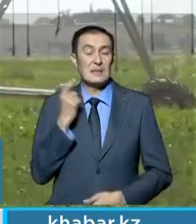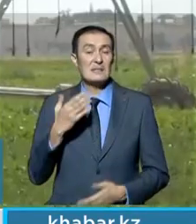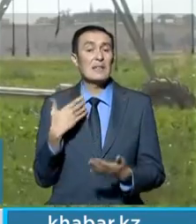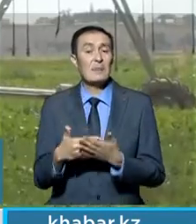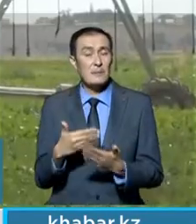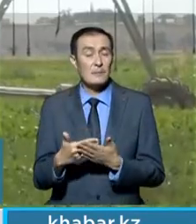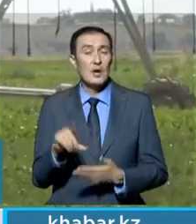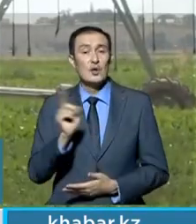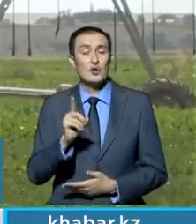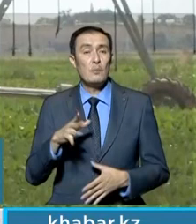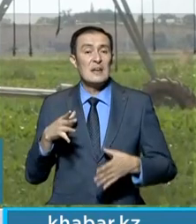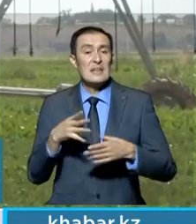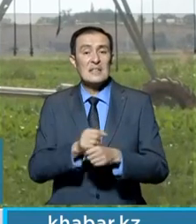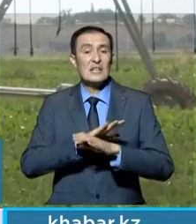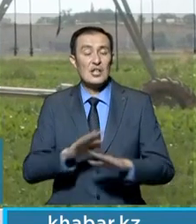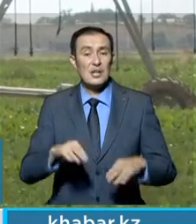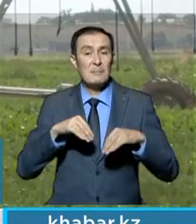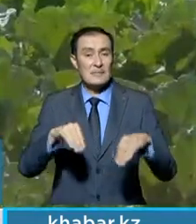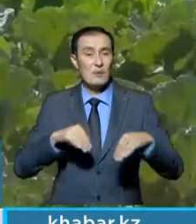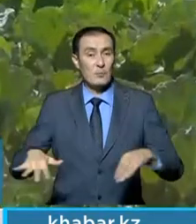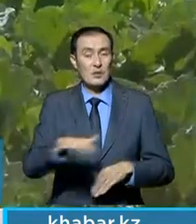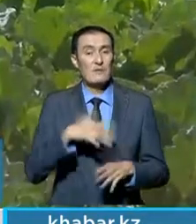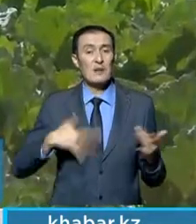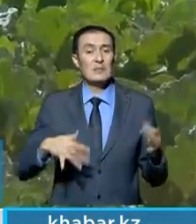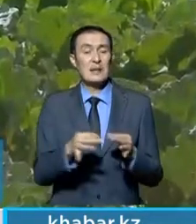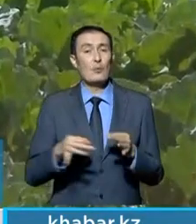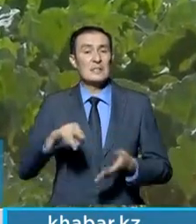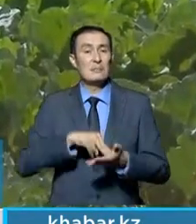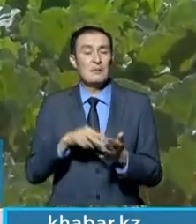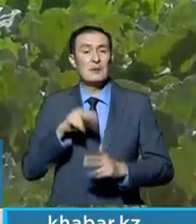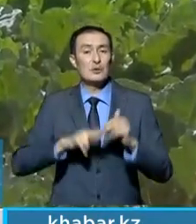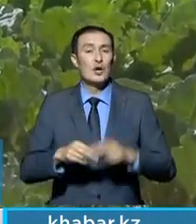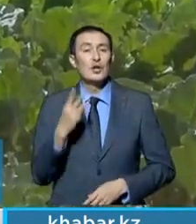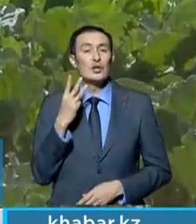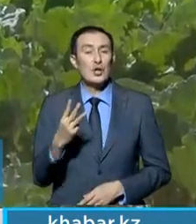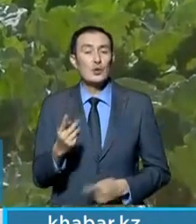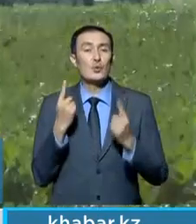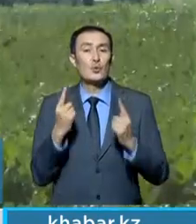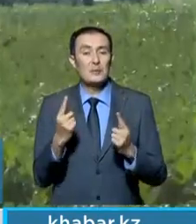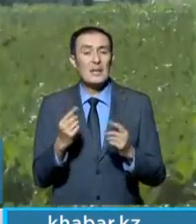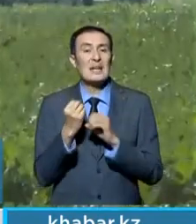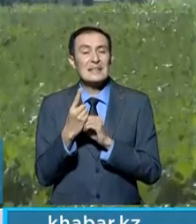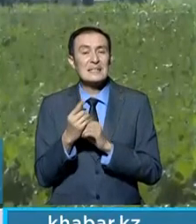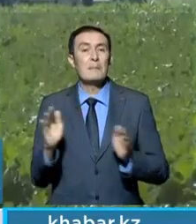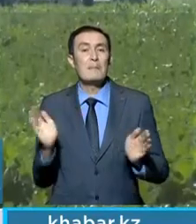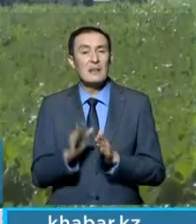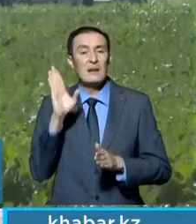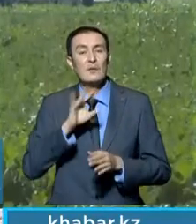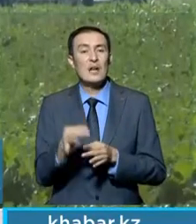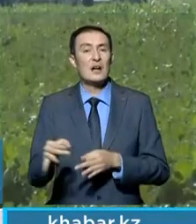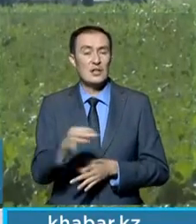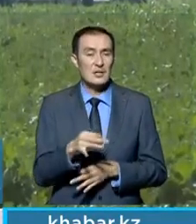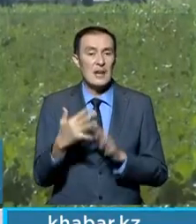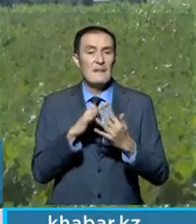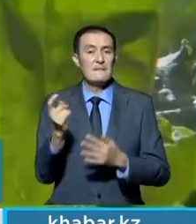хозяйстве. Вот, например, чтобы не сокращать посевные площади, в Жамбылской области планируют построить 3 крупных и 11 малых